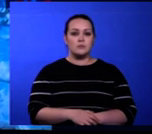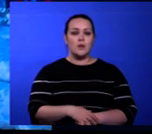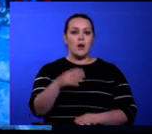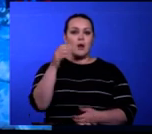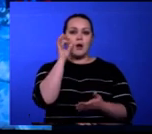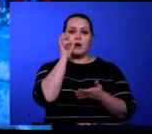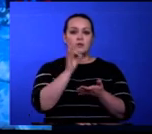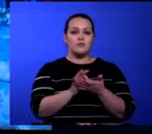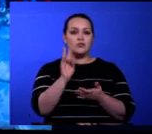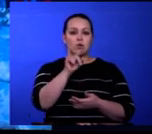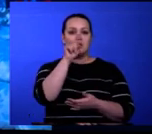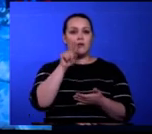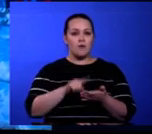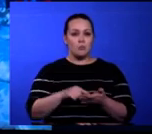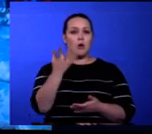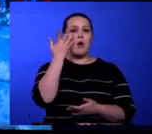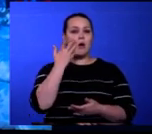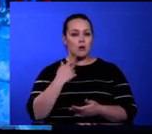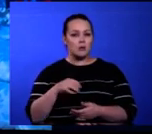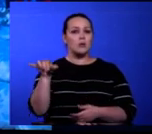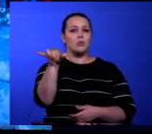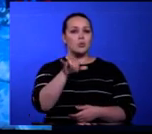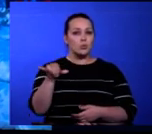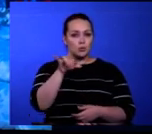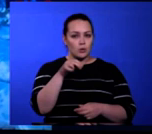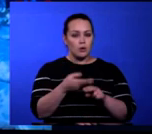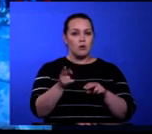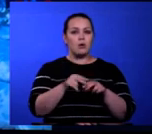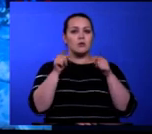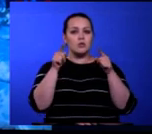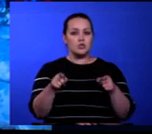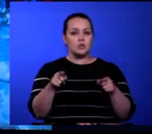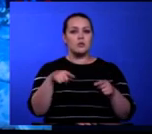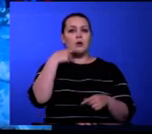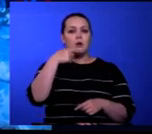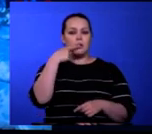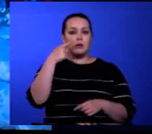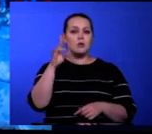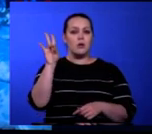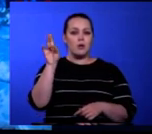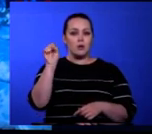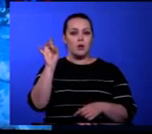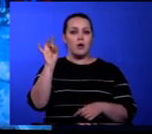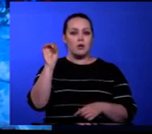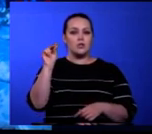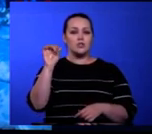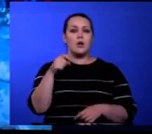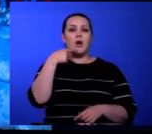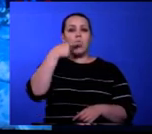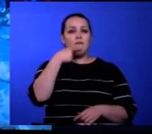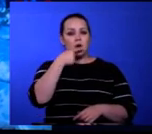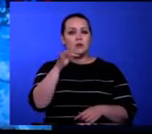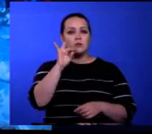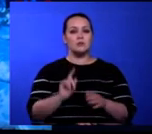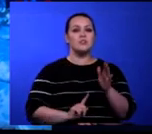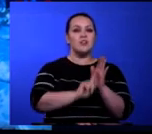когда или куда, значит, это часть речи, наречие. А вот говорит и заводит,